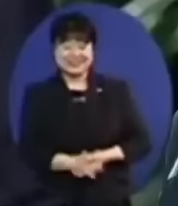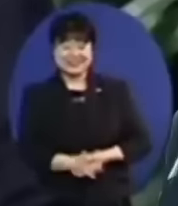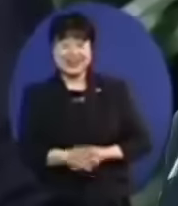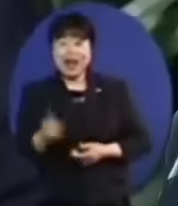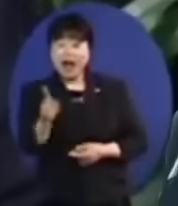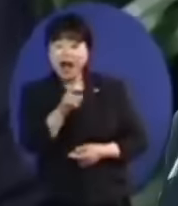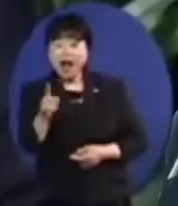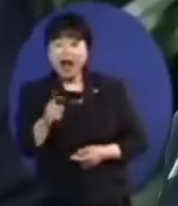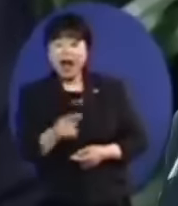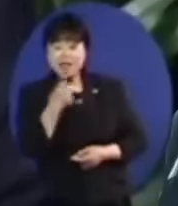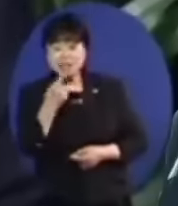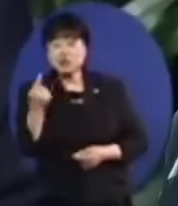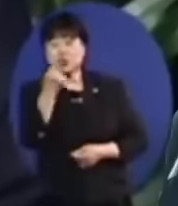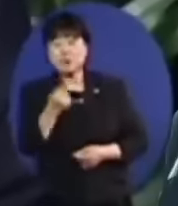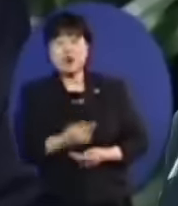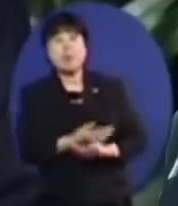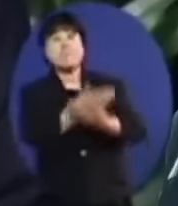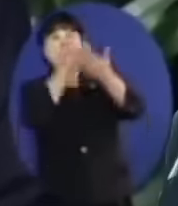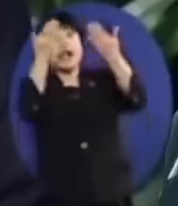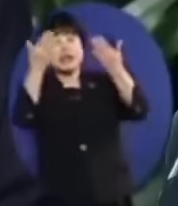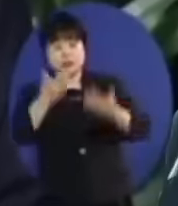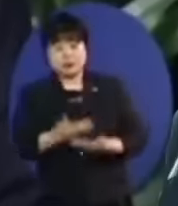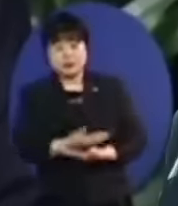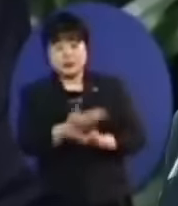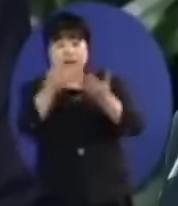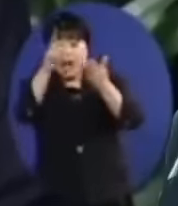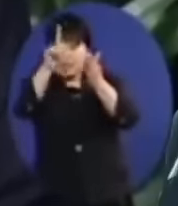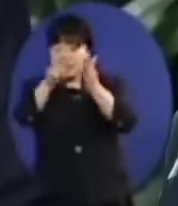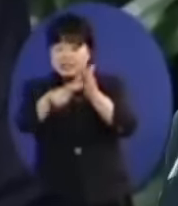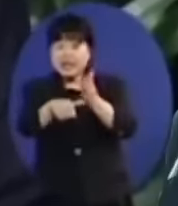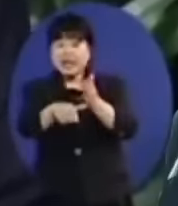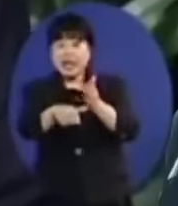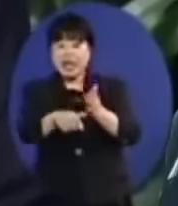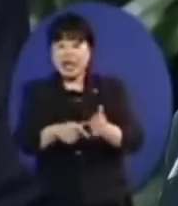아무리 촛불이 밝다 해도 대낮에 무슨 촛불이